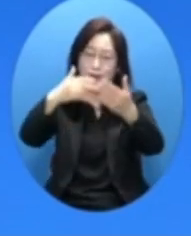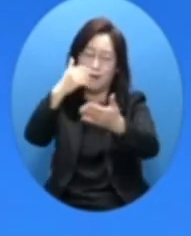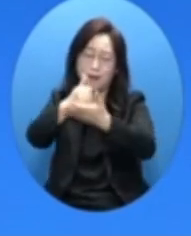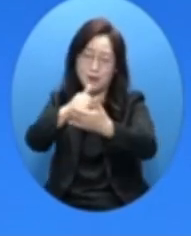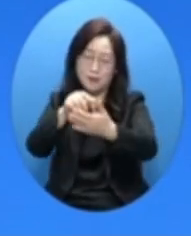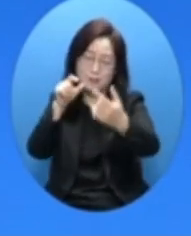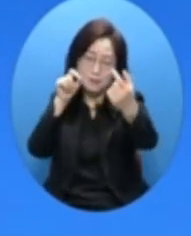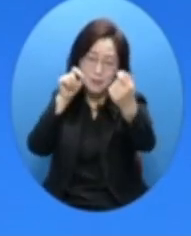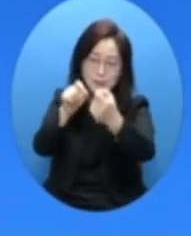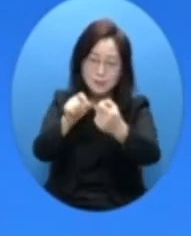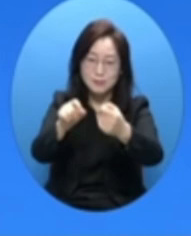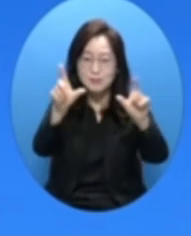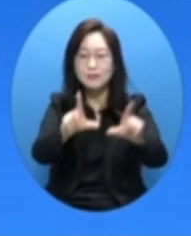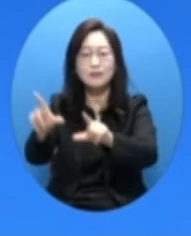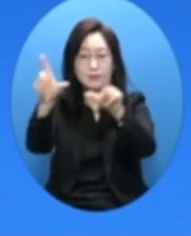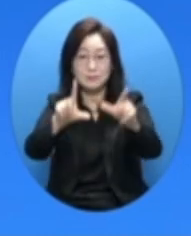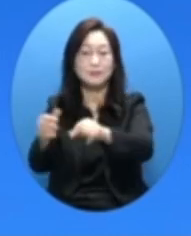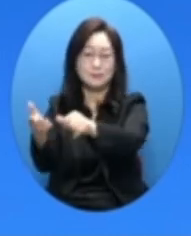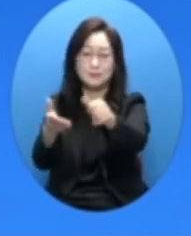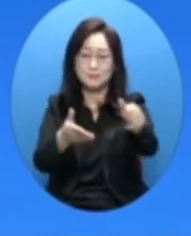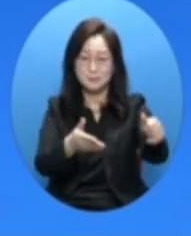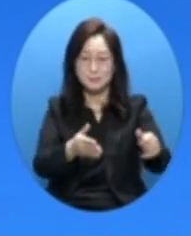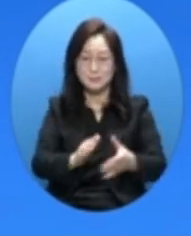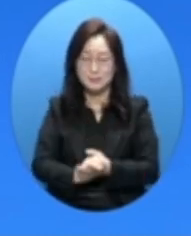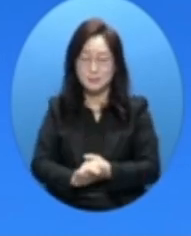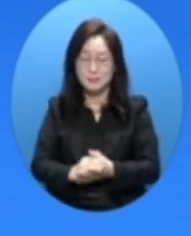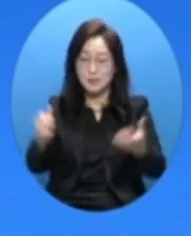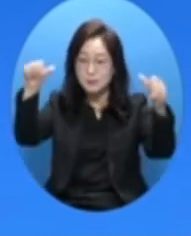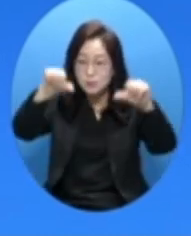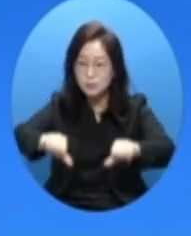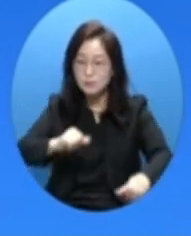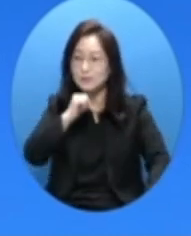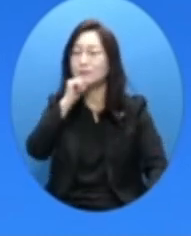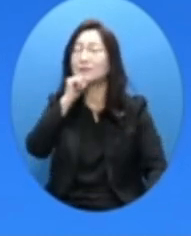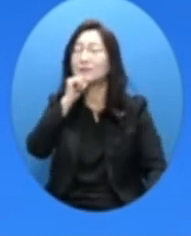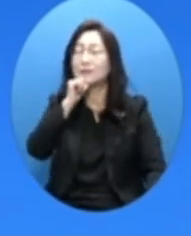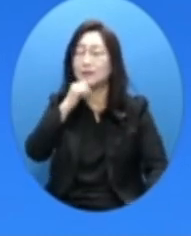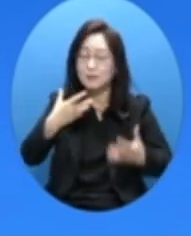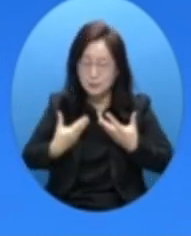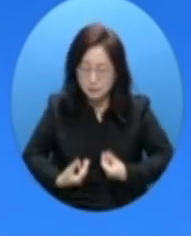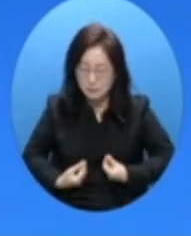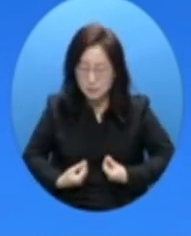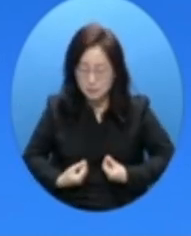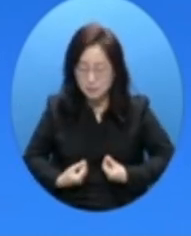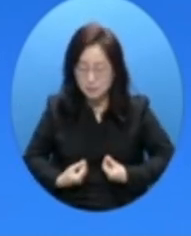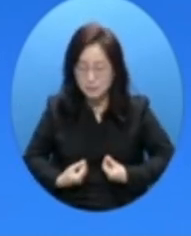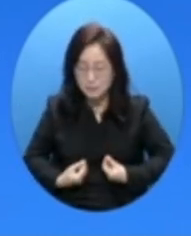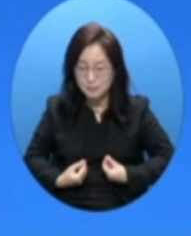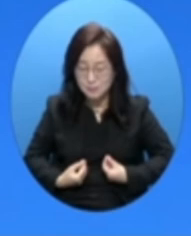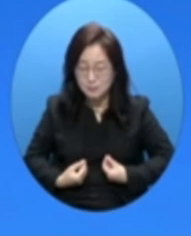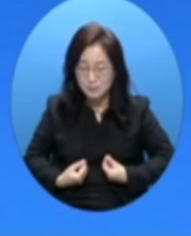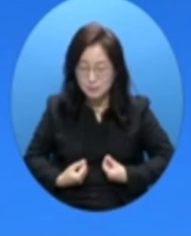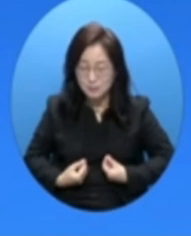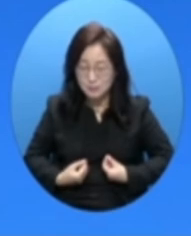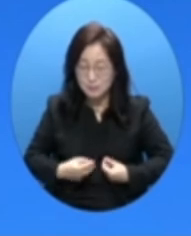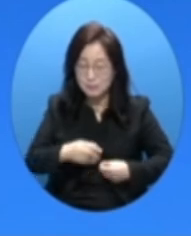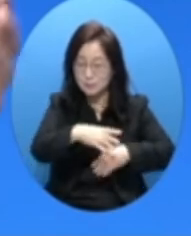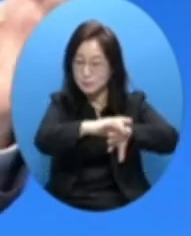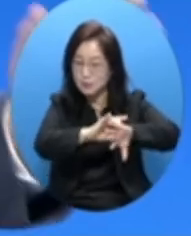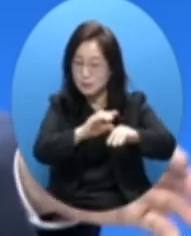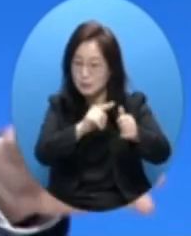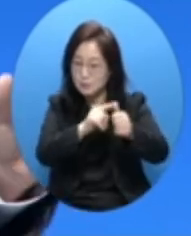그런 삶이 되기를 바랍니다 저주와 가난과 절망의 주저앉아서 걷지 못하던 이러한